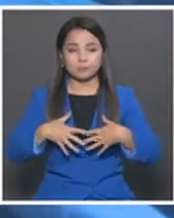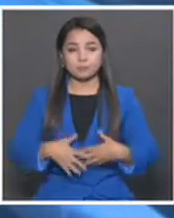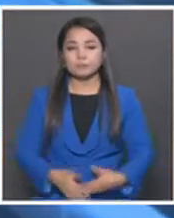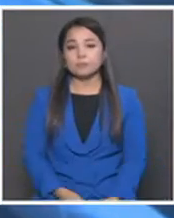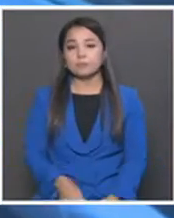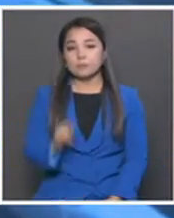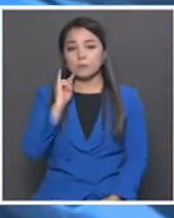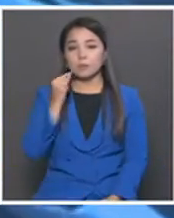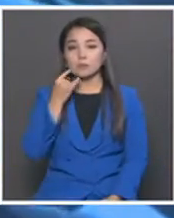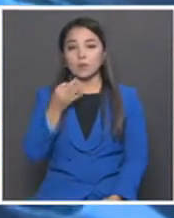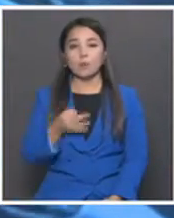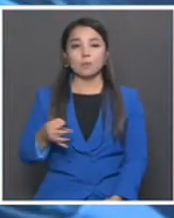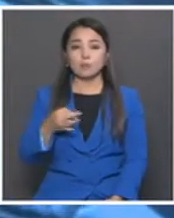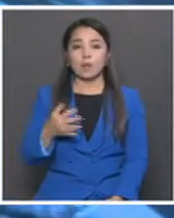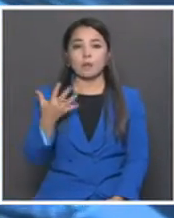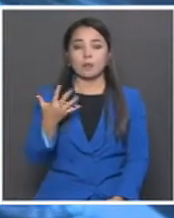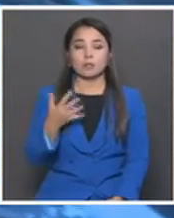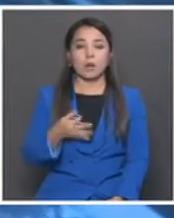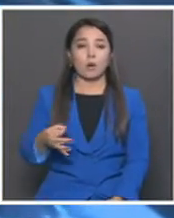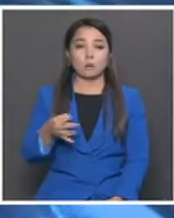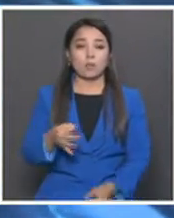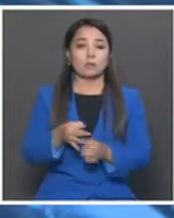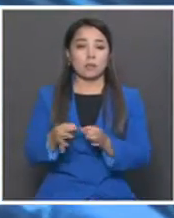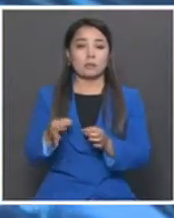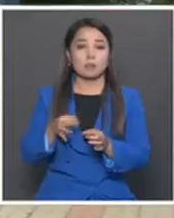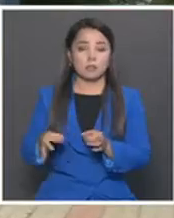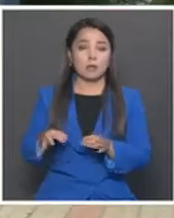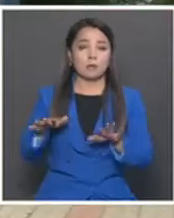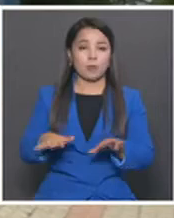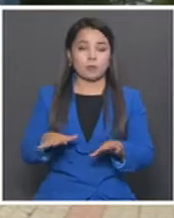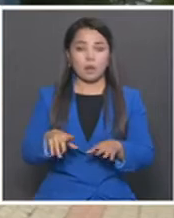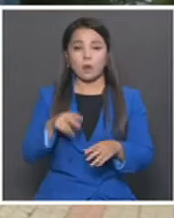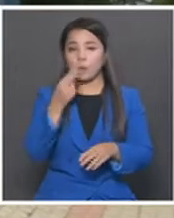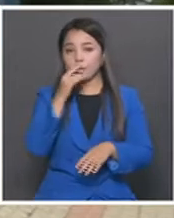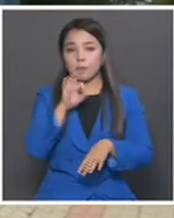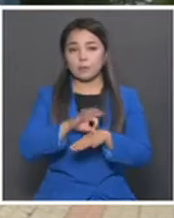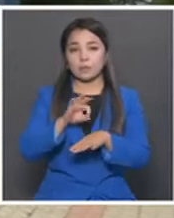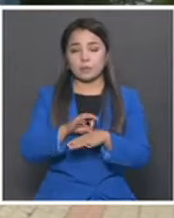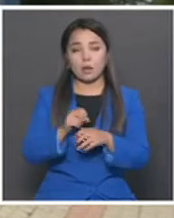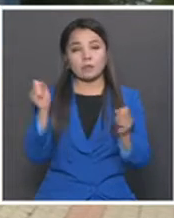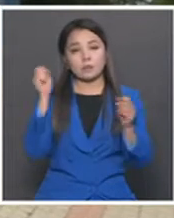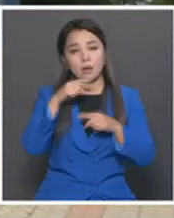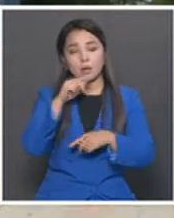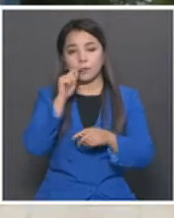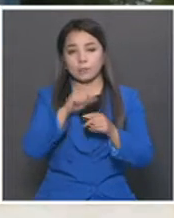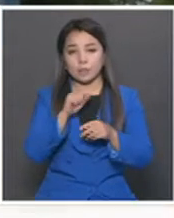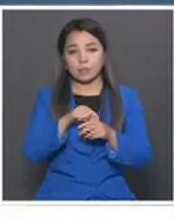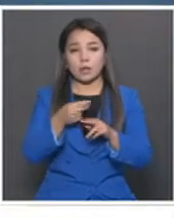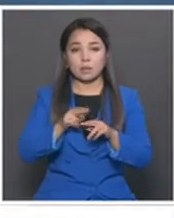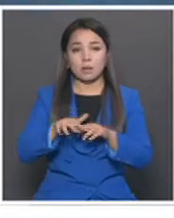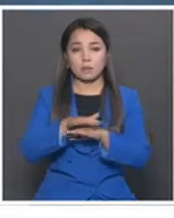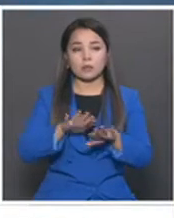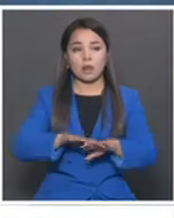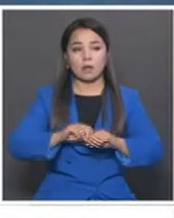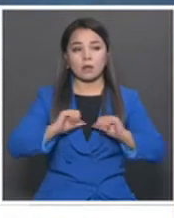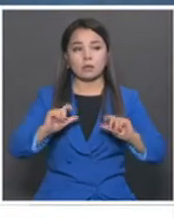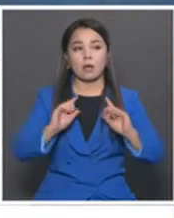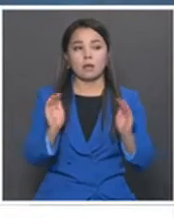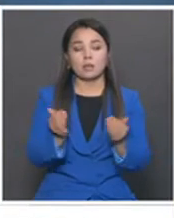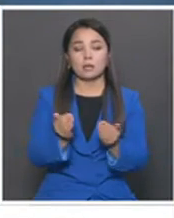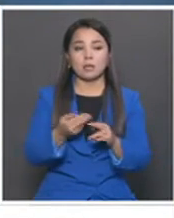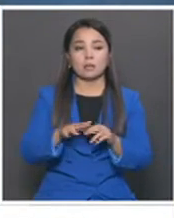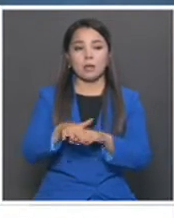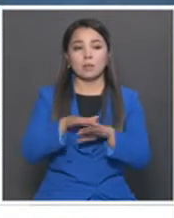Павлодар облысының 5 ауданында құс қырылып, соның тек 3-ünde індет тіркелгені анықталды. Қазір 3 аудан мен 4 елді мекен карантинге жабылды. Бүгінде ауру